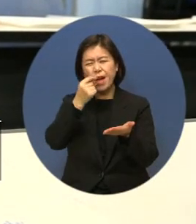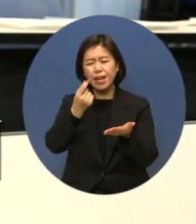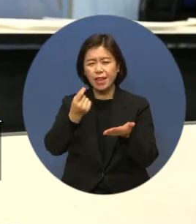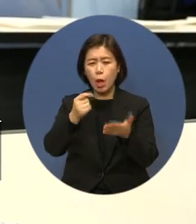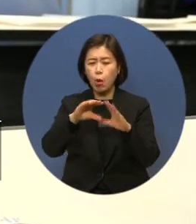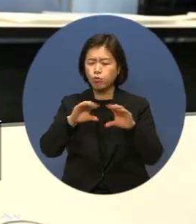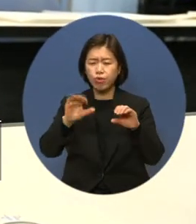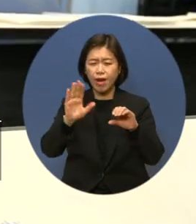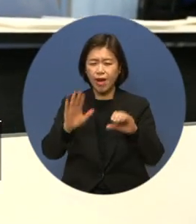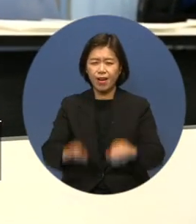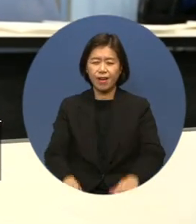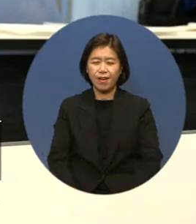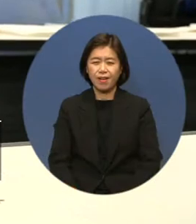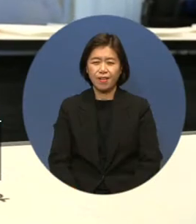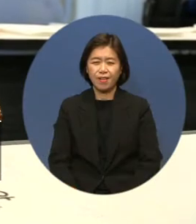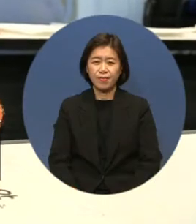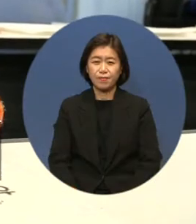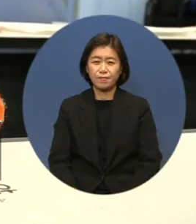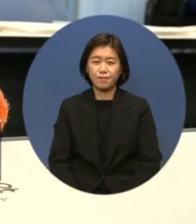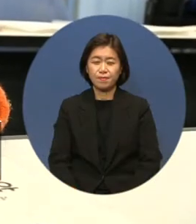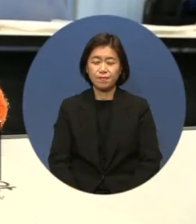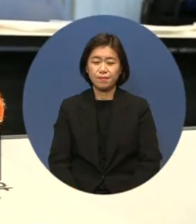까칠까칠. 아, 까칠까칠?